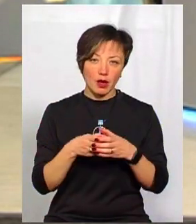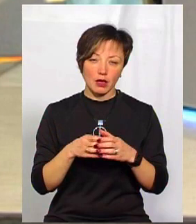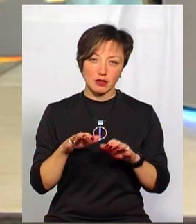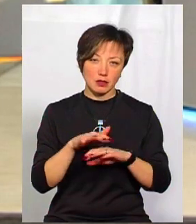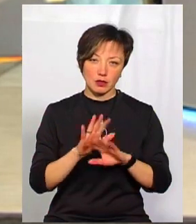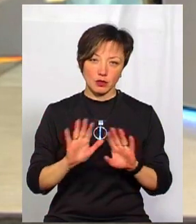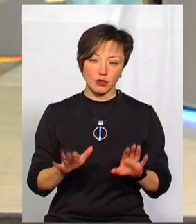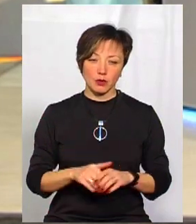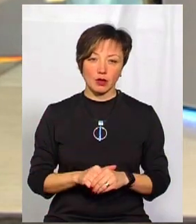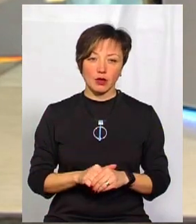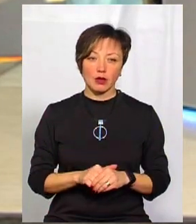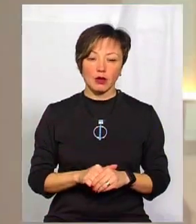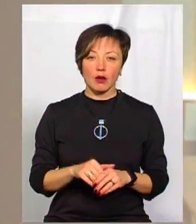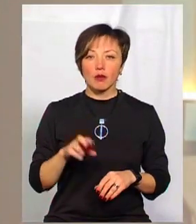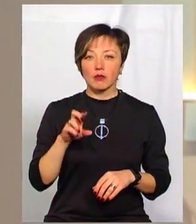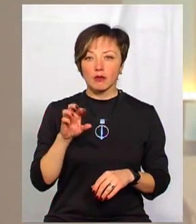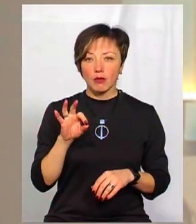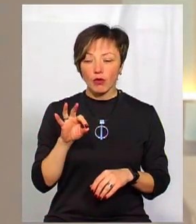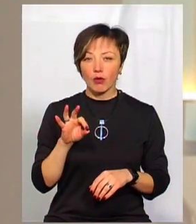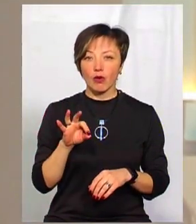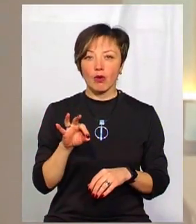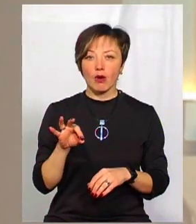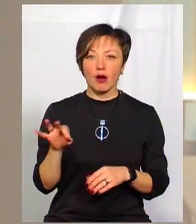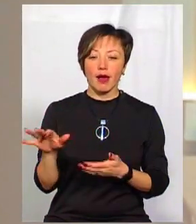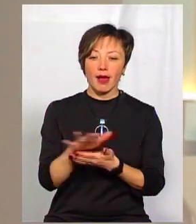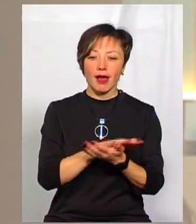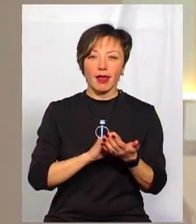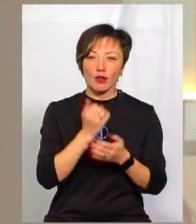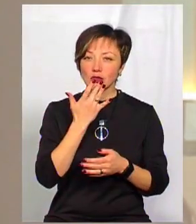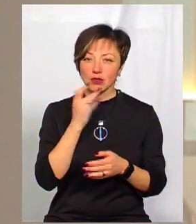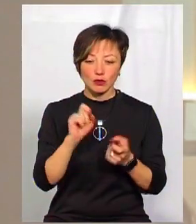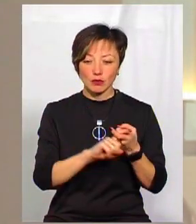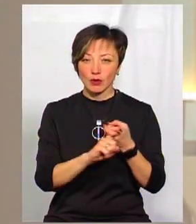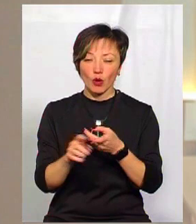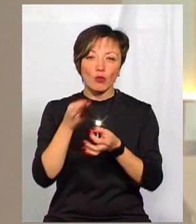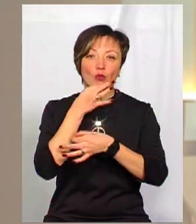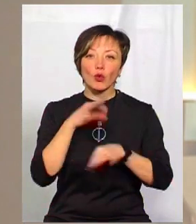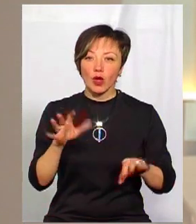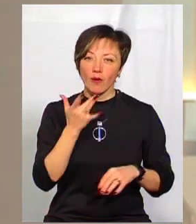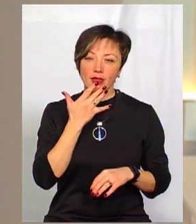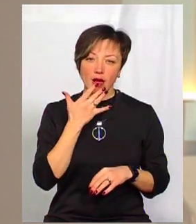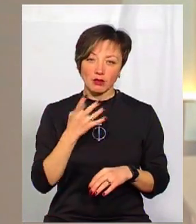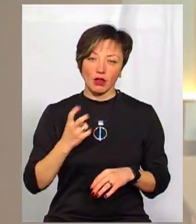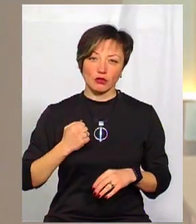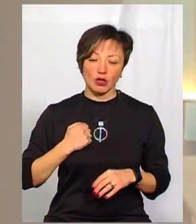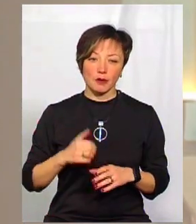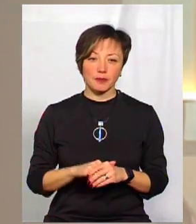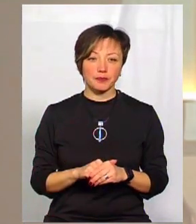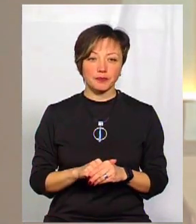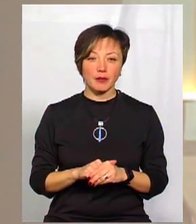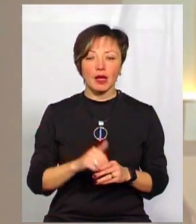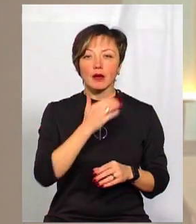нацією. Бо геноцид може стосуватися будь-якої нації, да. На жаль.